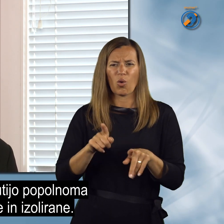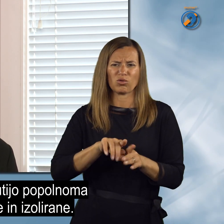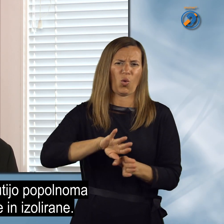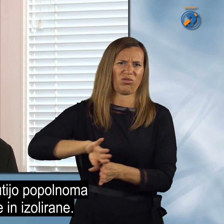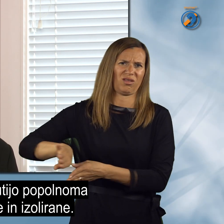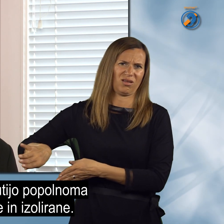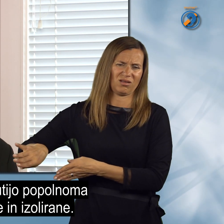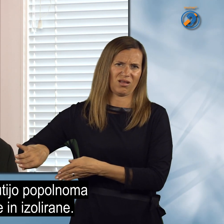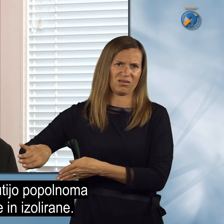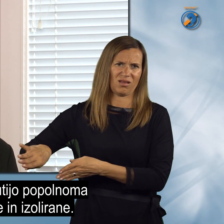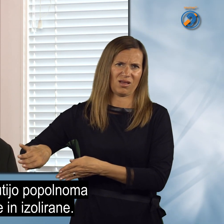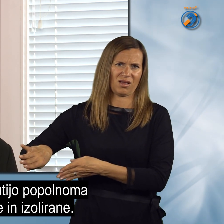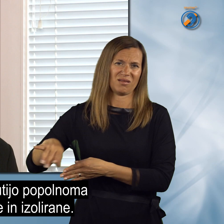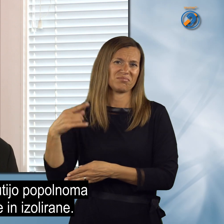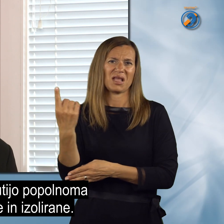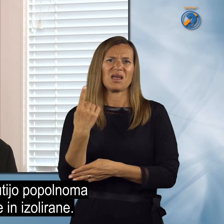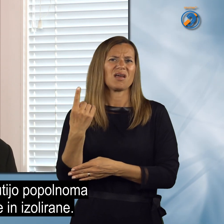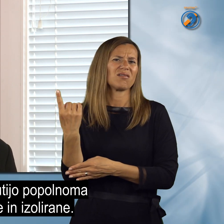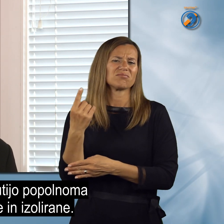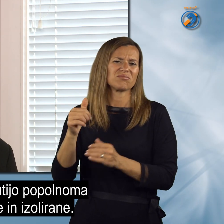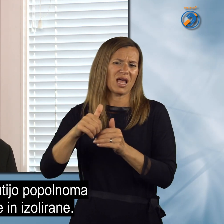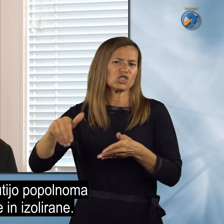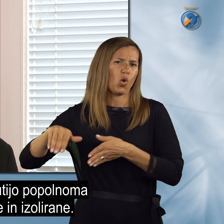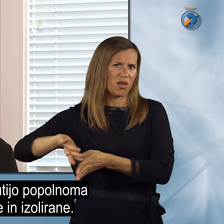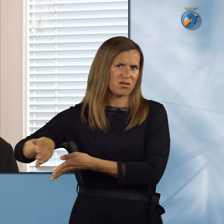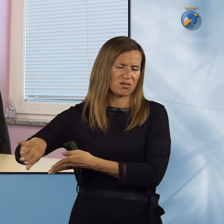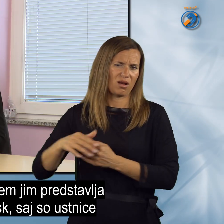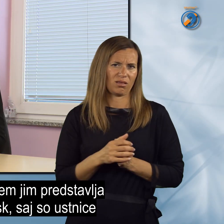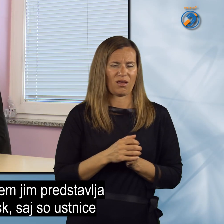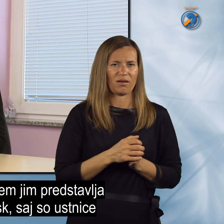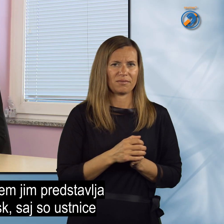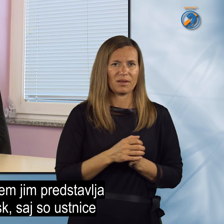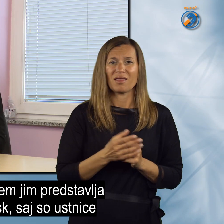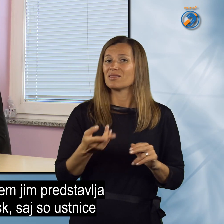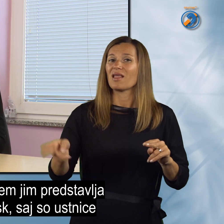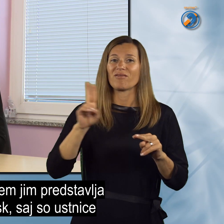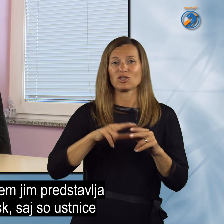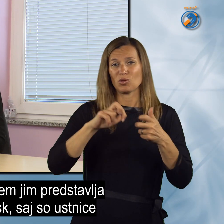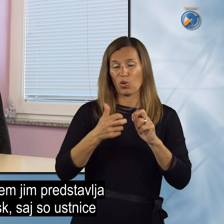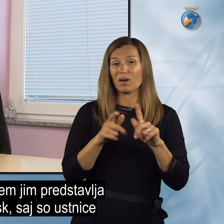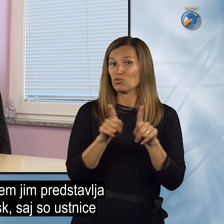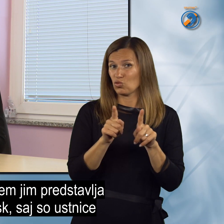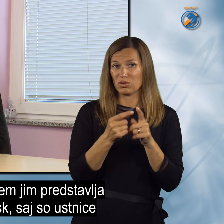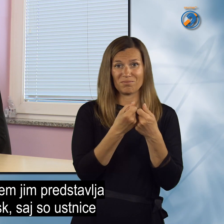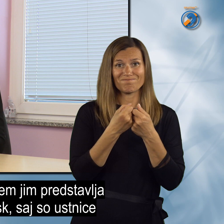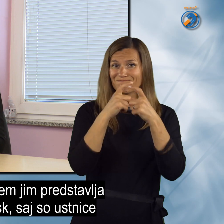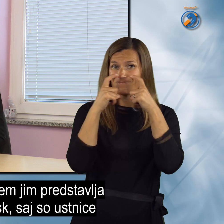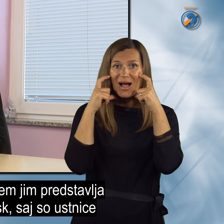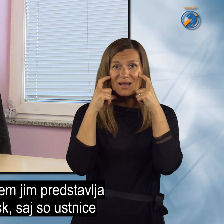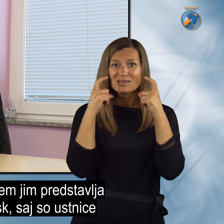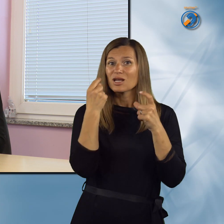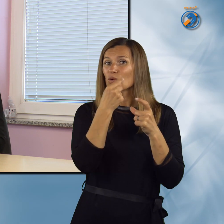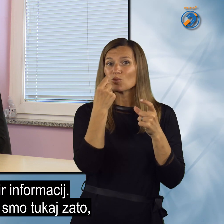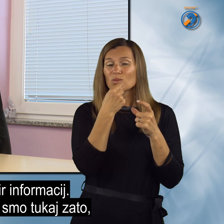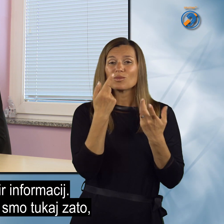počutijo popolnoma odrinjene in izolirane. Največji problem jim predstavlja nošenje mask, saj